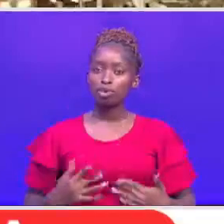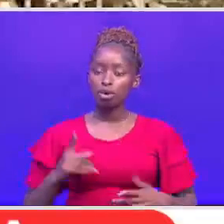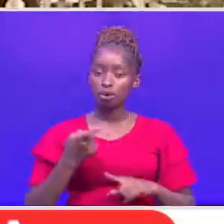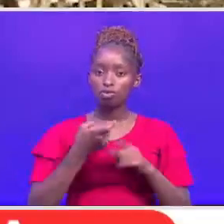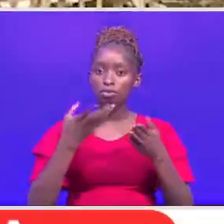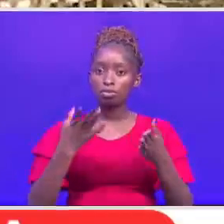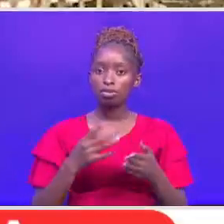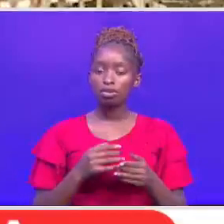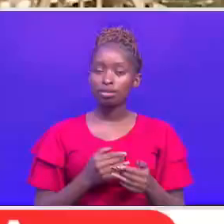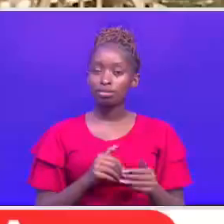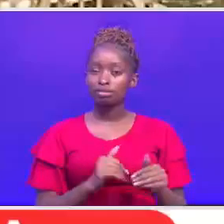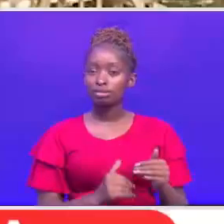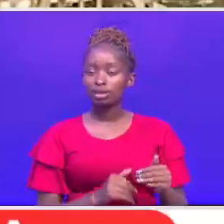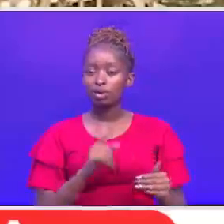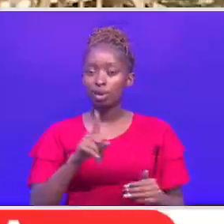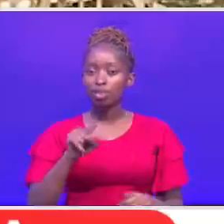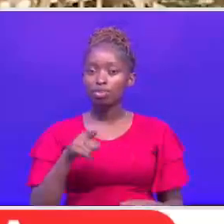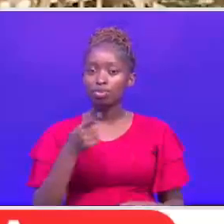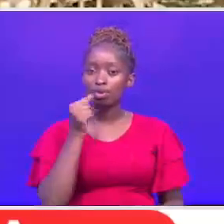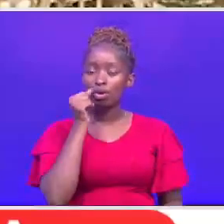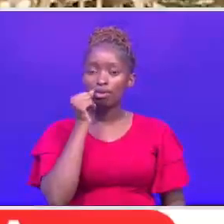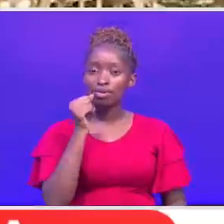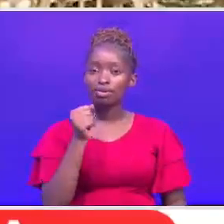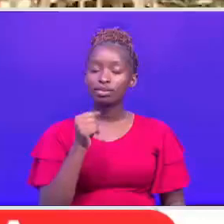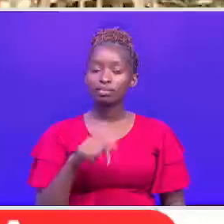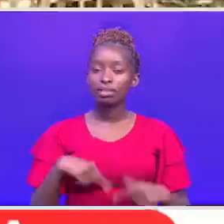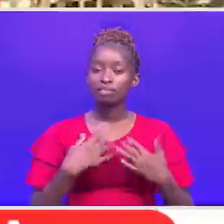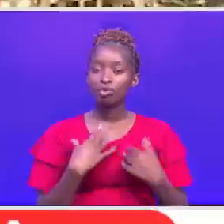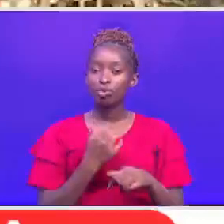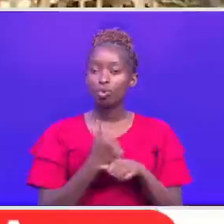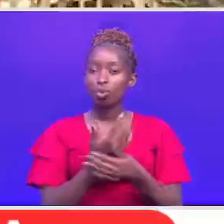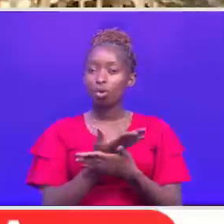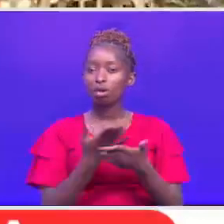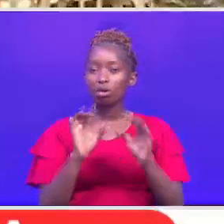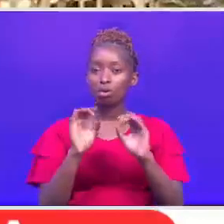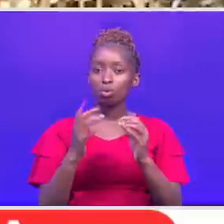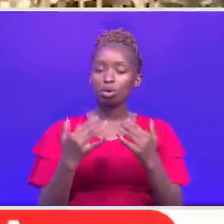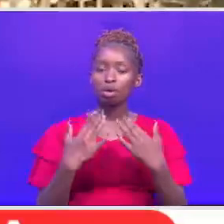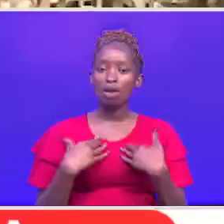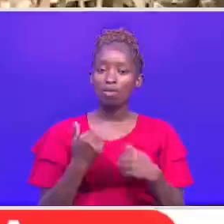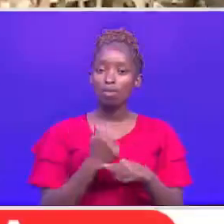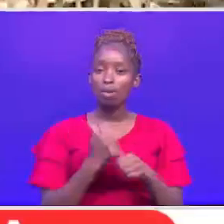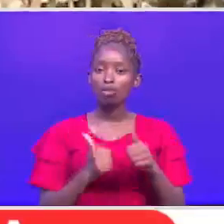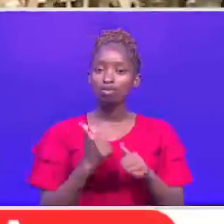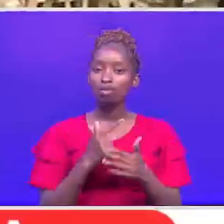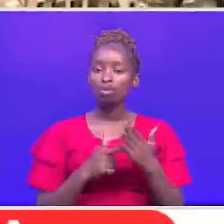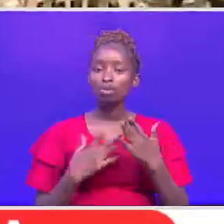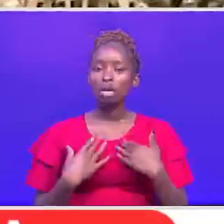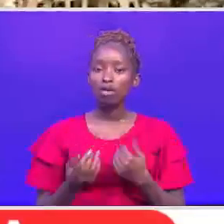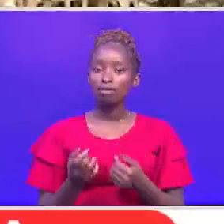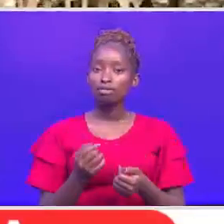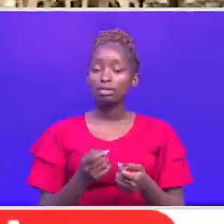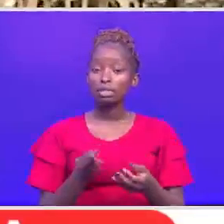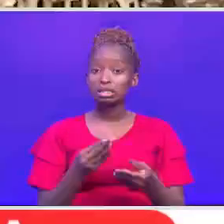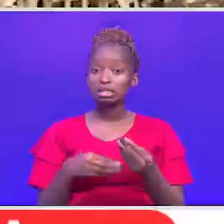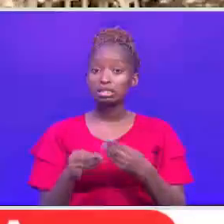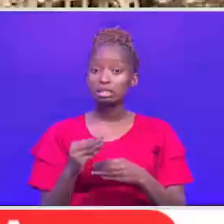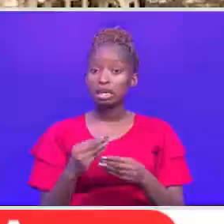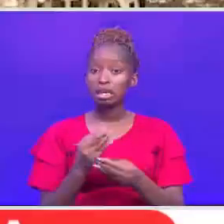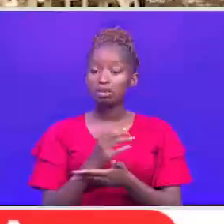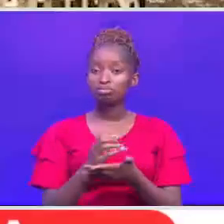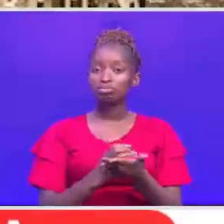kama 150,000. Na mimi ni mtu sini, mwanzo sina kazi. Kazi yangu ni ya uchuzi, ya kuuza kahawa na baiskeli ndio huwa nauza. Hata nikapewa hiyo